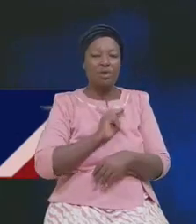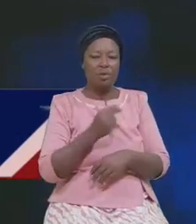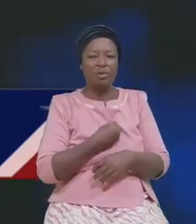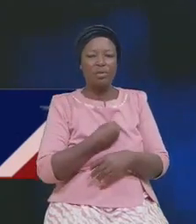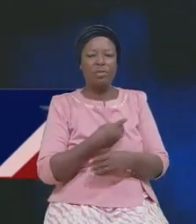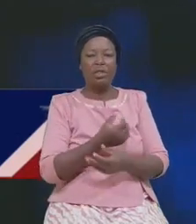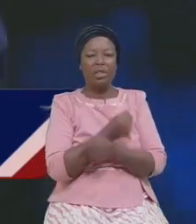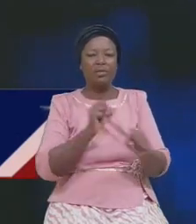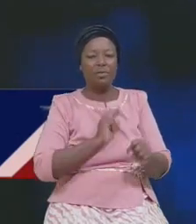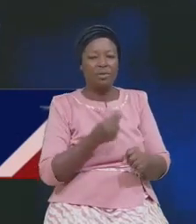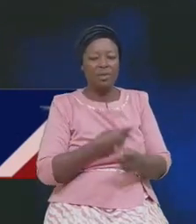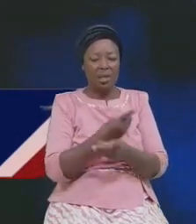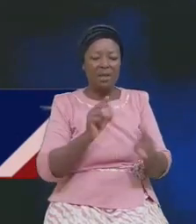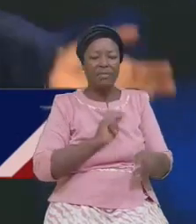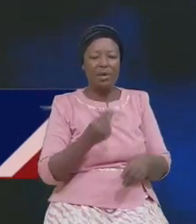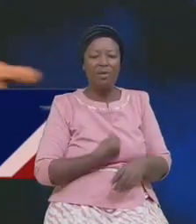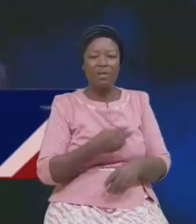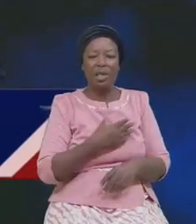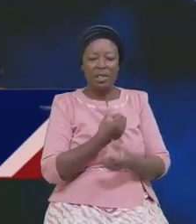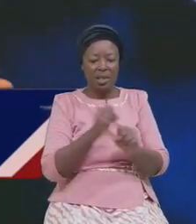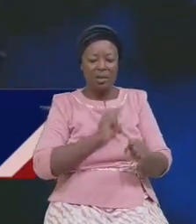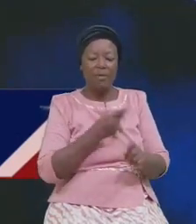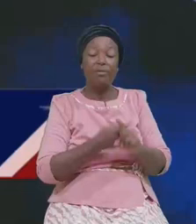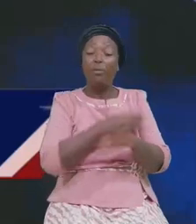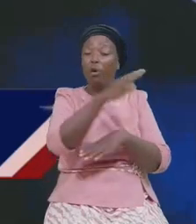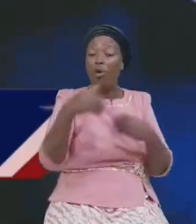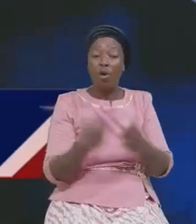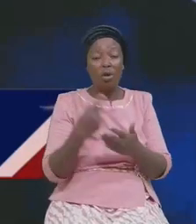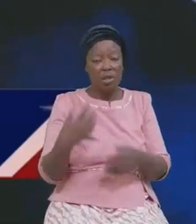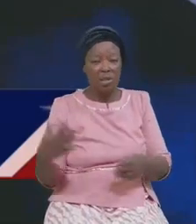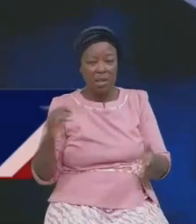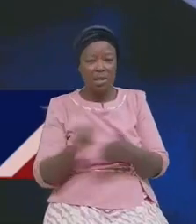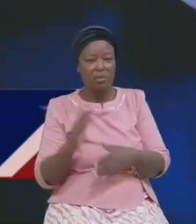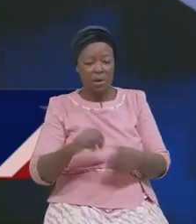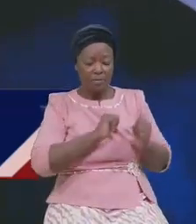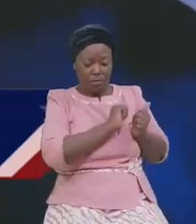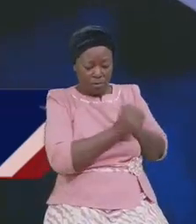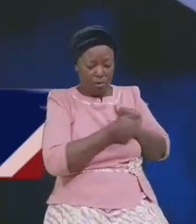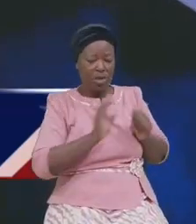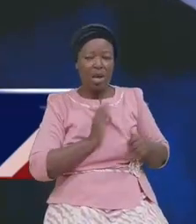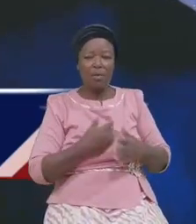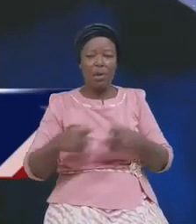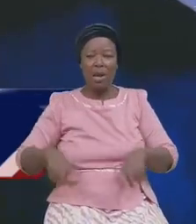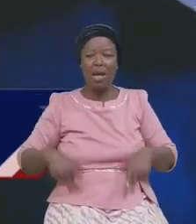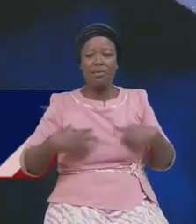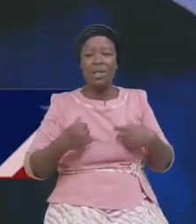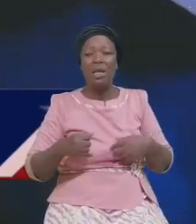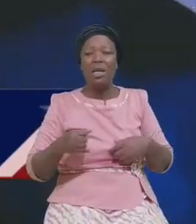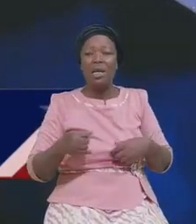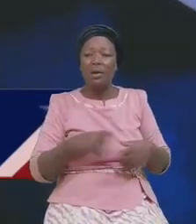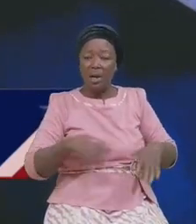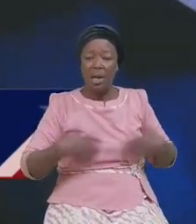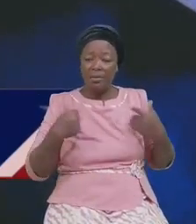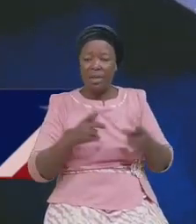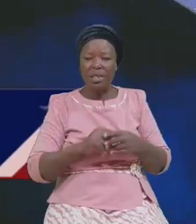nous a complètement libéré de toutes les choses qui auraient pu nous briser, qui auraient pu nous condamner. Il